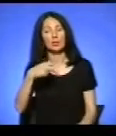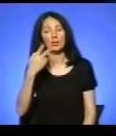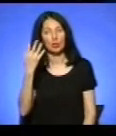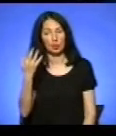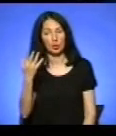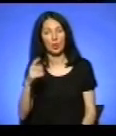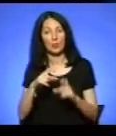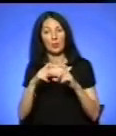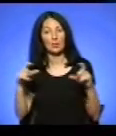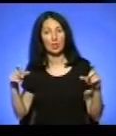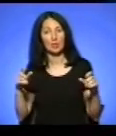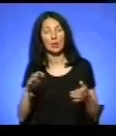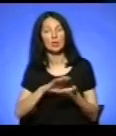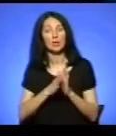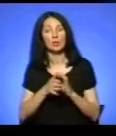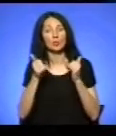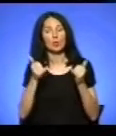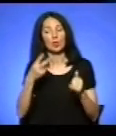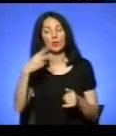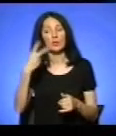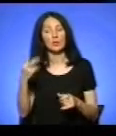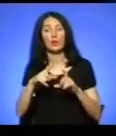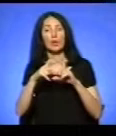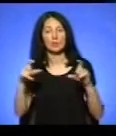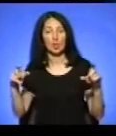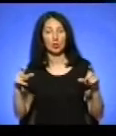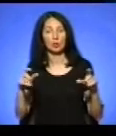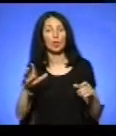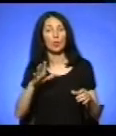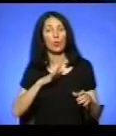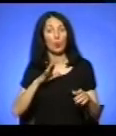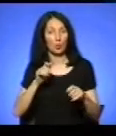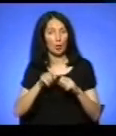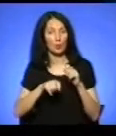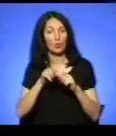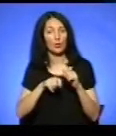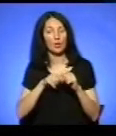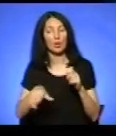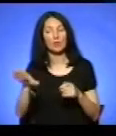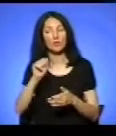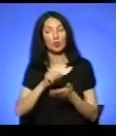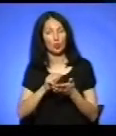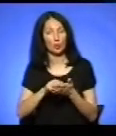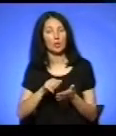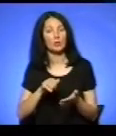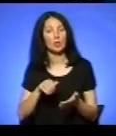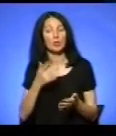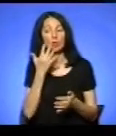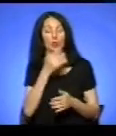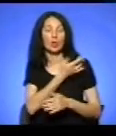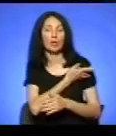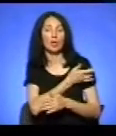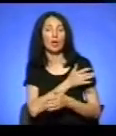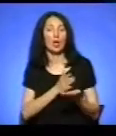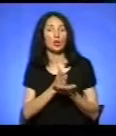34. Станом на сьогодні 22 заклади пройшли перевірку, усі документація пройшла перевірку Національної служби здоров'я,